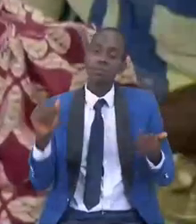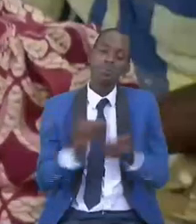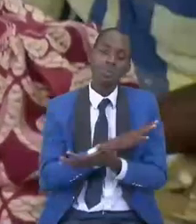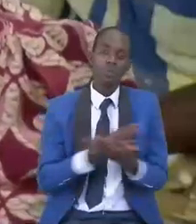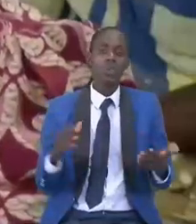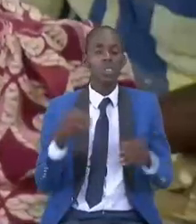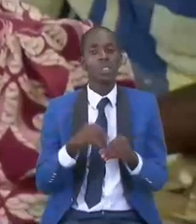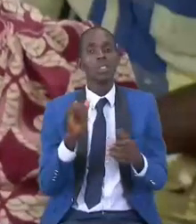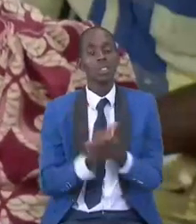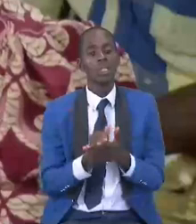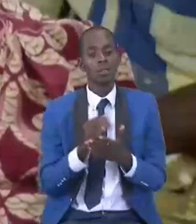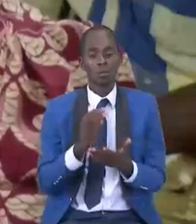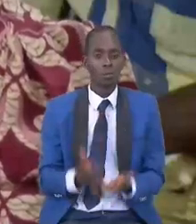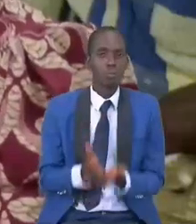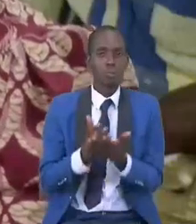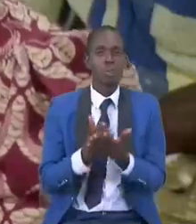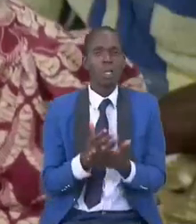ici?